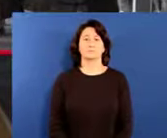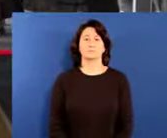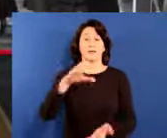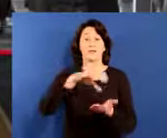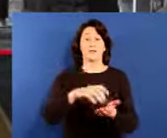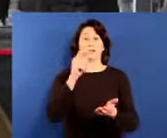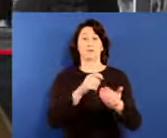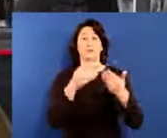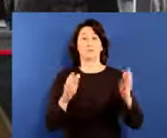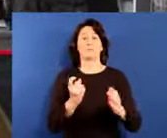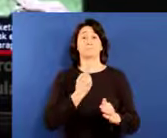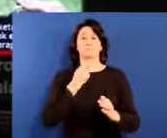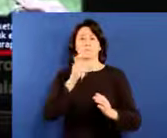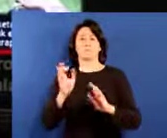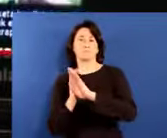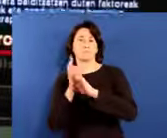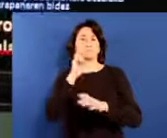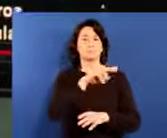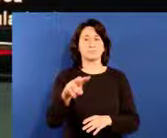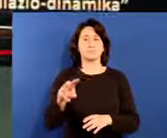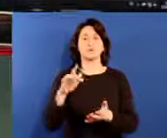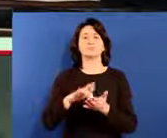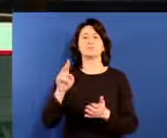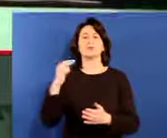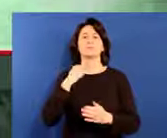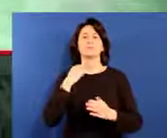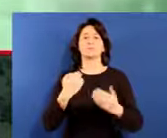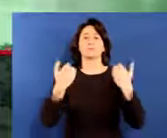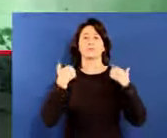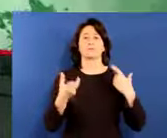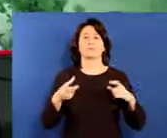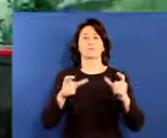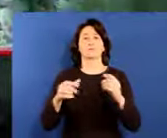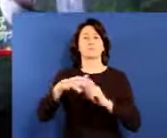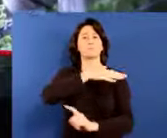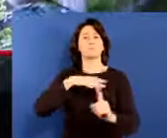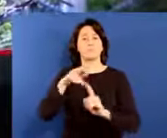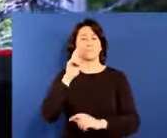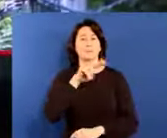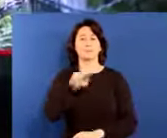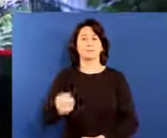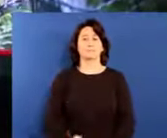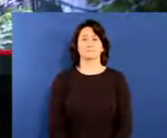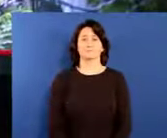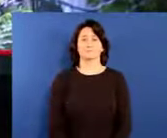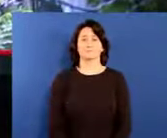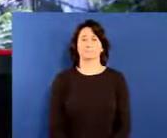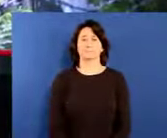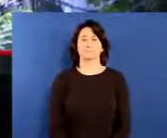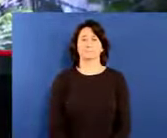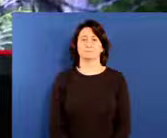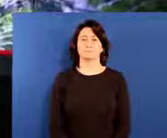lana ezagutarazteko ere ireki dira zentroko ateak. Egindako ikerketa lanekin batera, zentroko zabalkunde